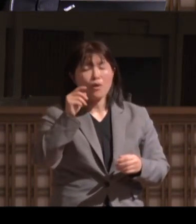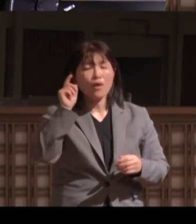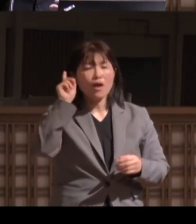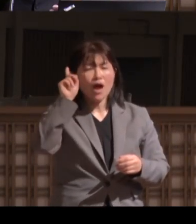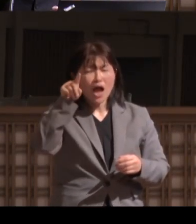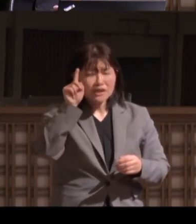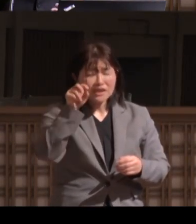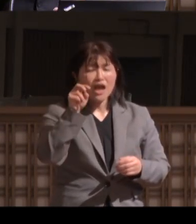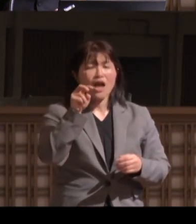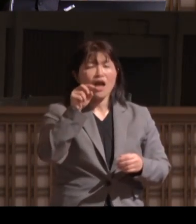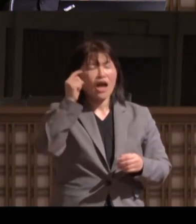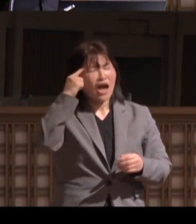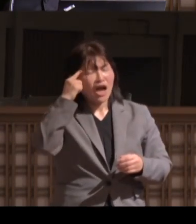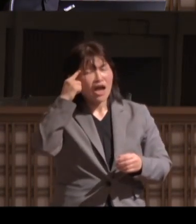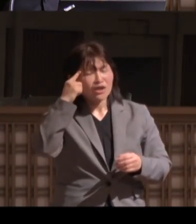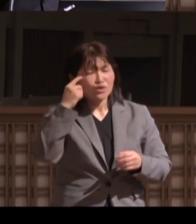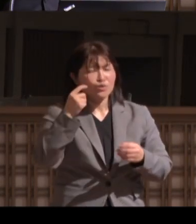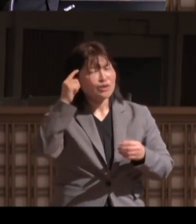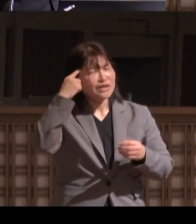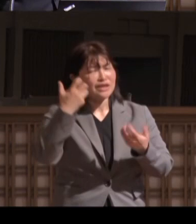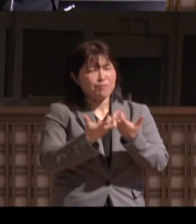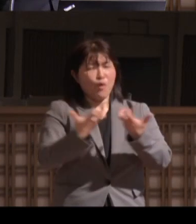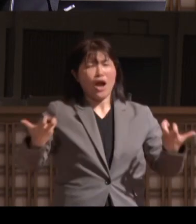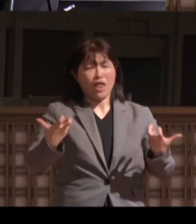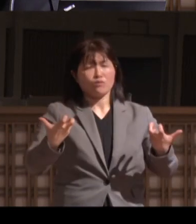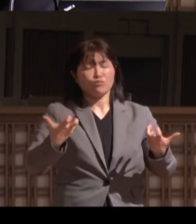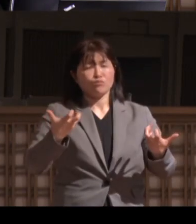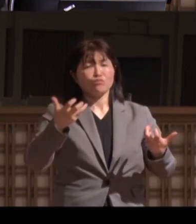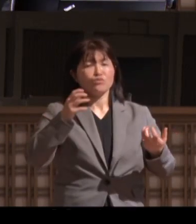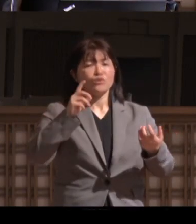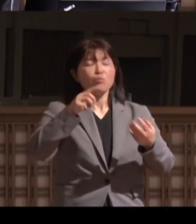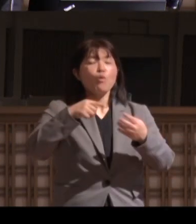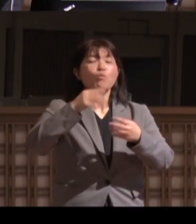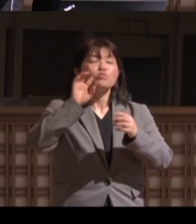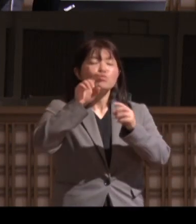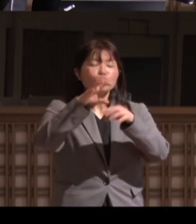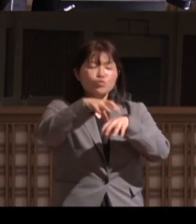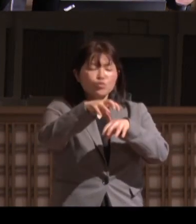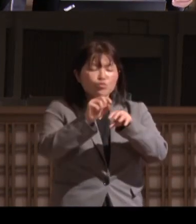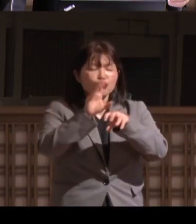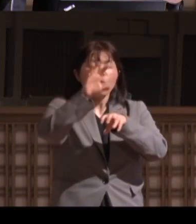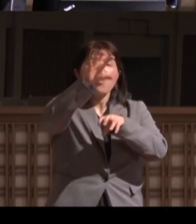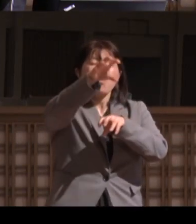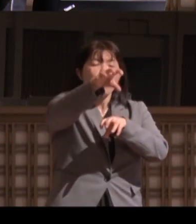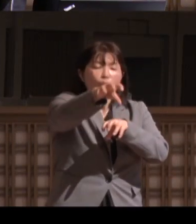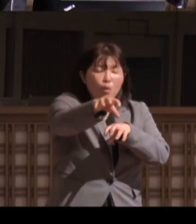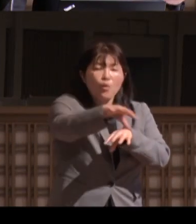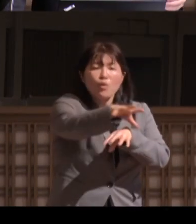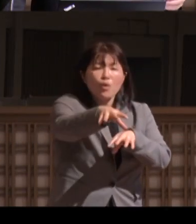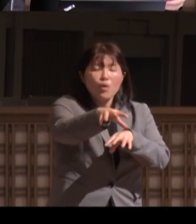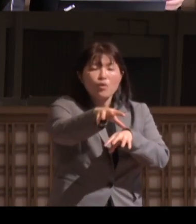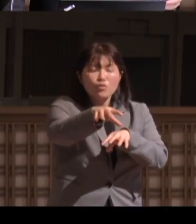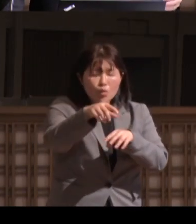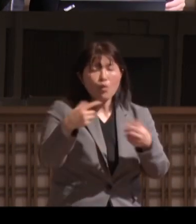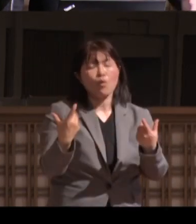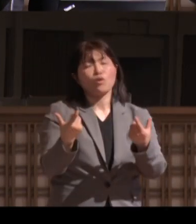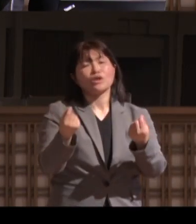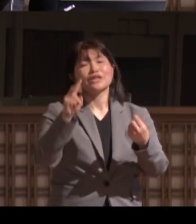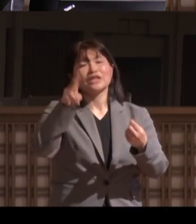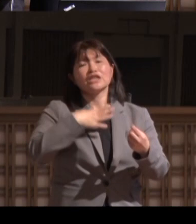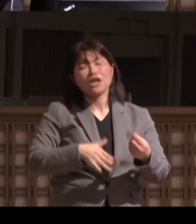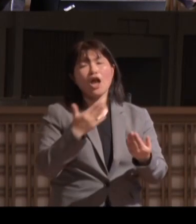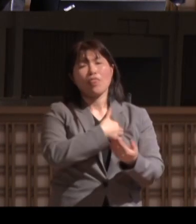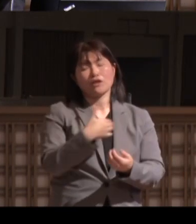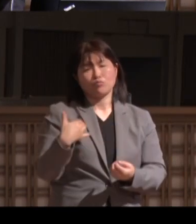意見が分かれるですねだけど明後日を見るとそれは共通な理解ができると